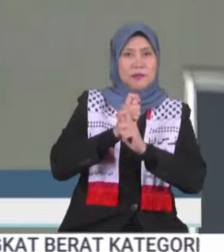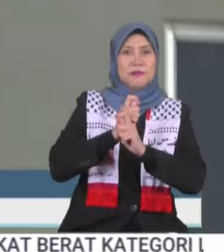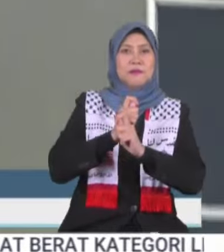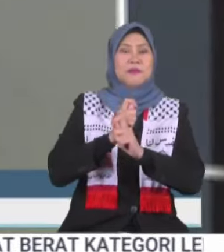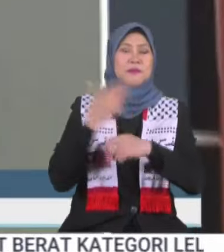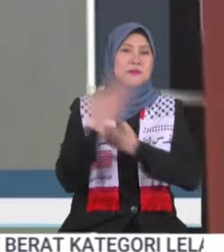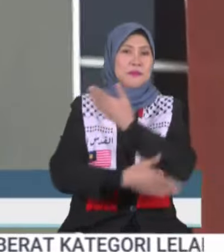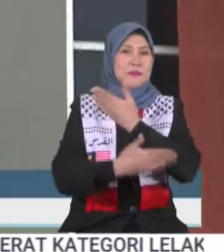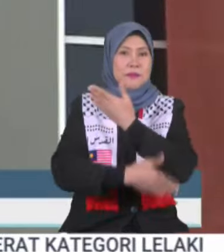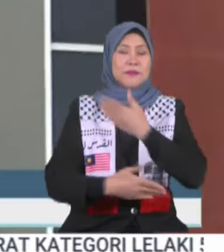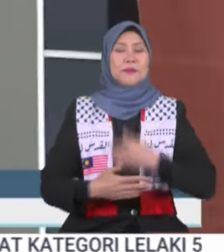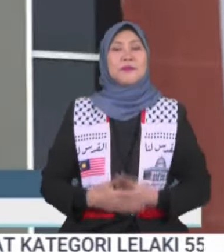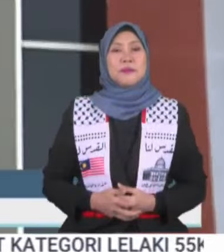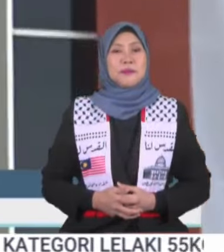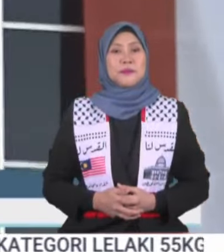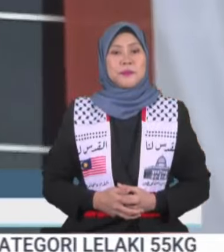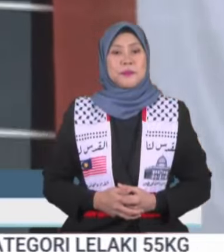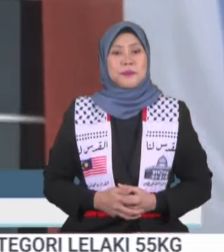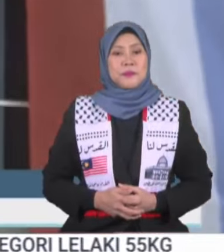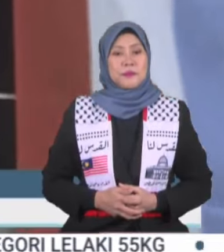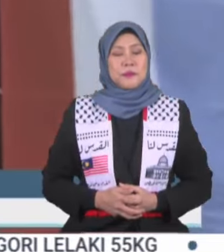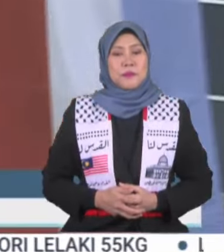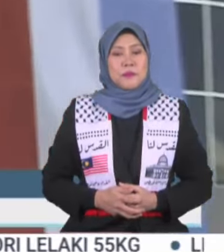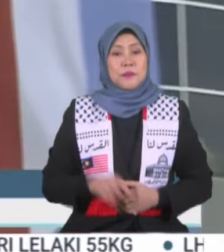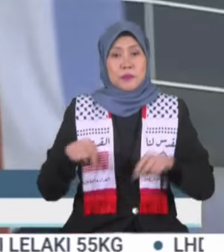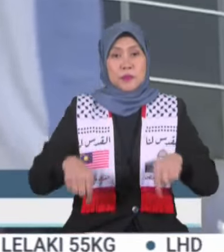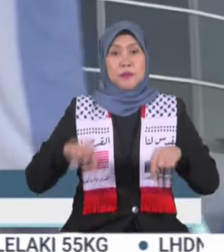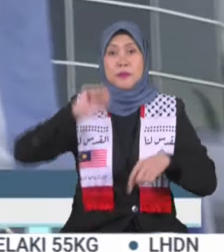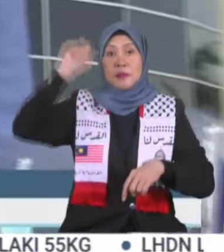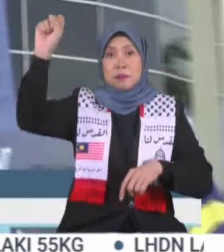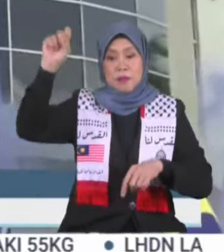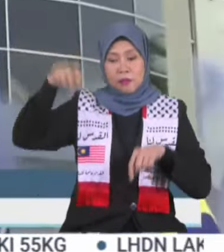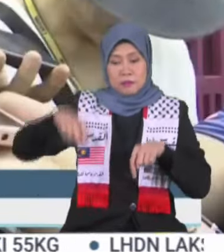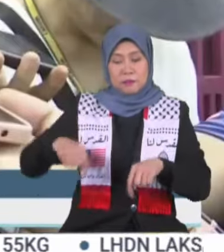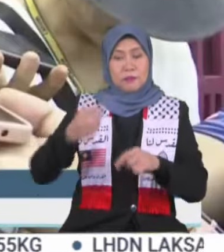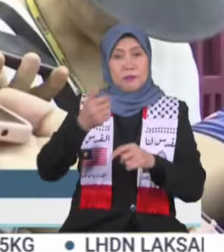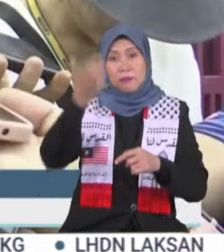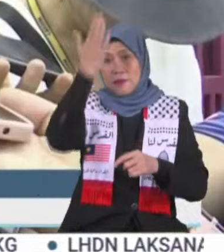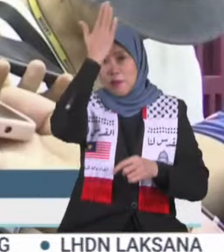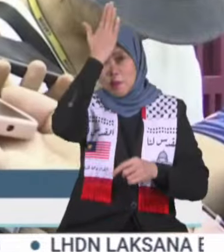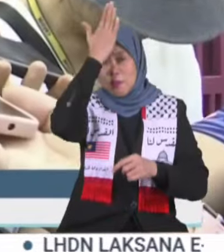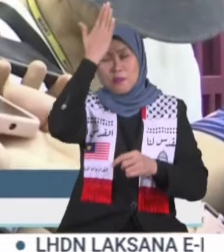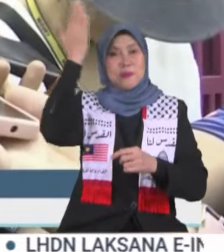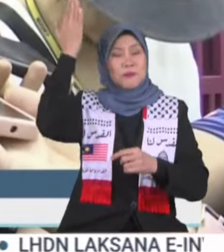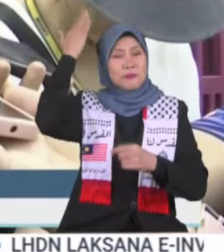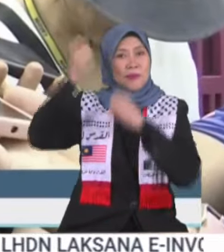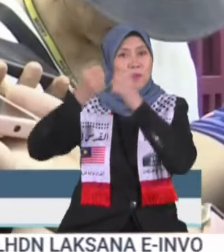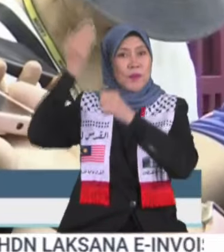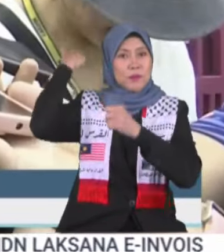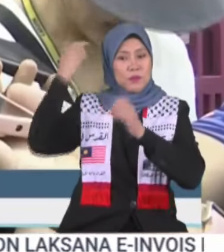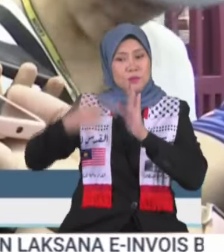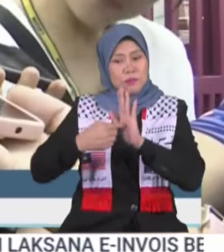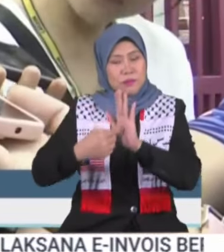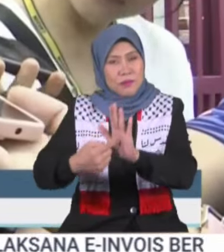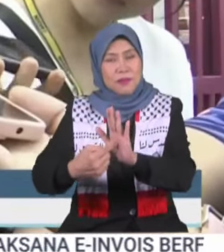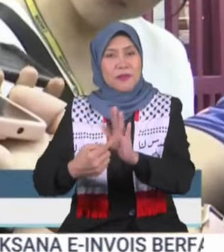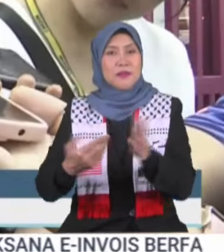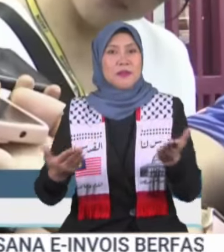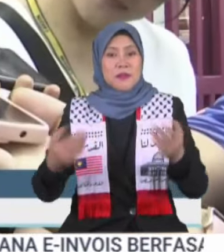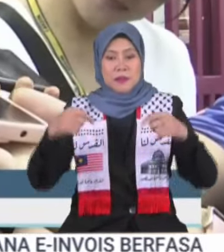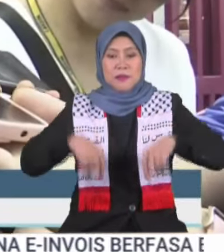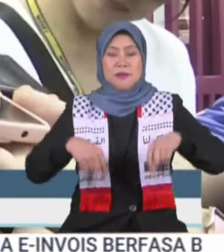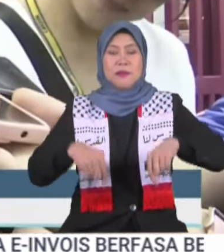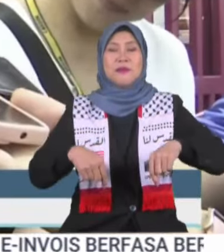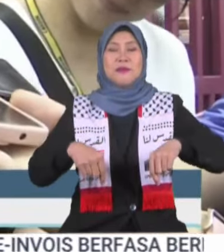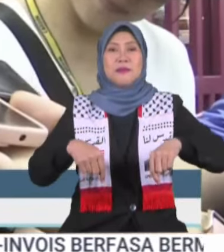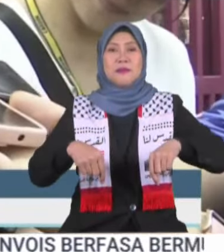kutan negara saya percaya bahawa Kembara kenali bo yang dilakukan oleh yang di-pertuan agong pada tahun lalu mencerminkan pada hari